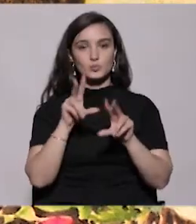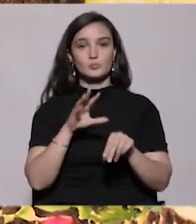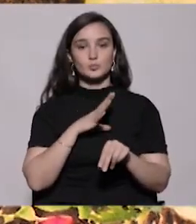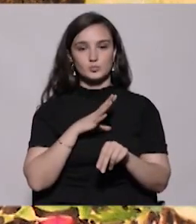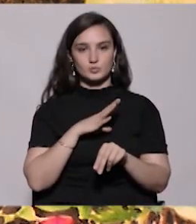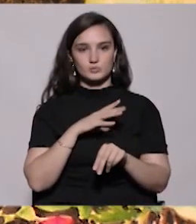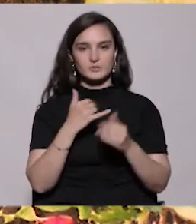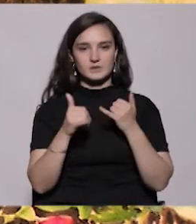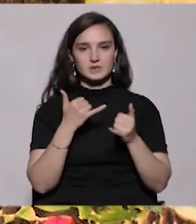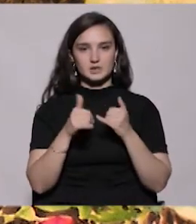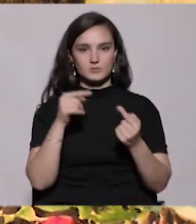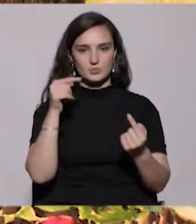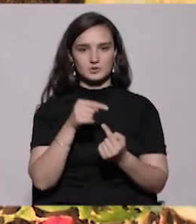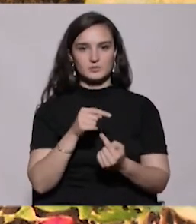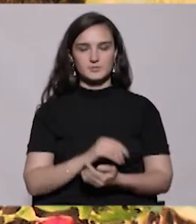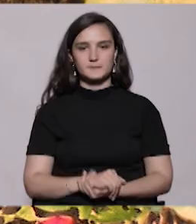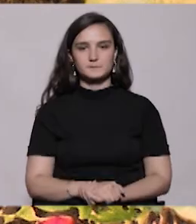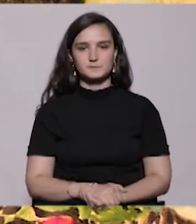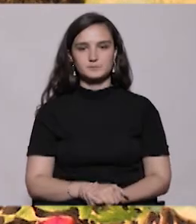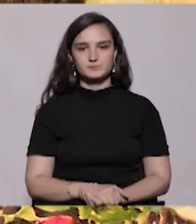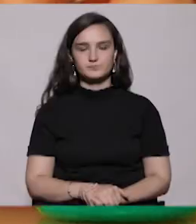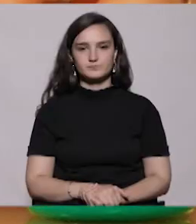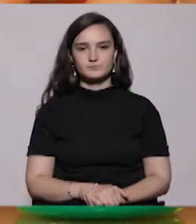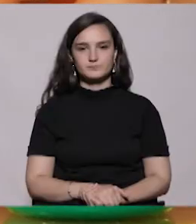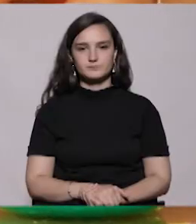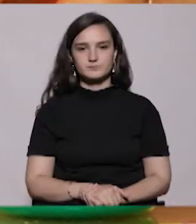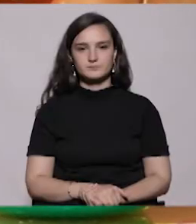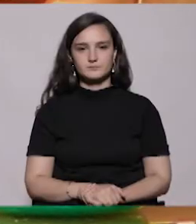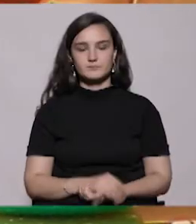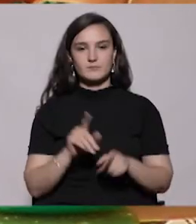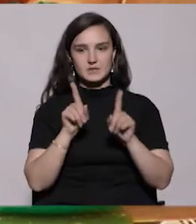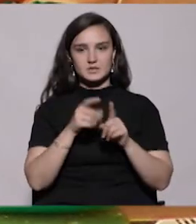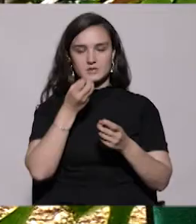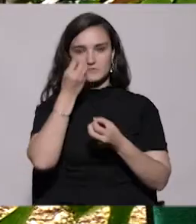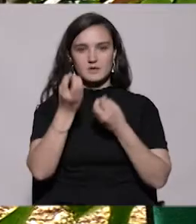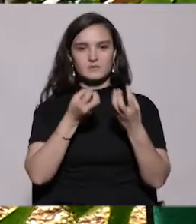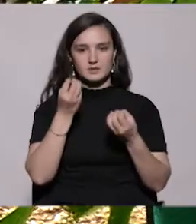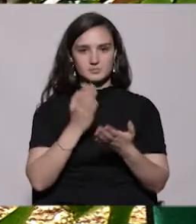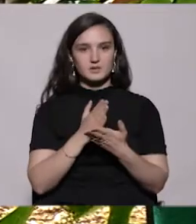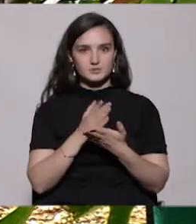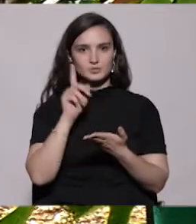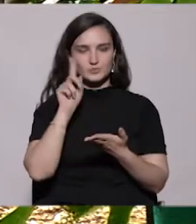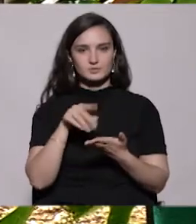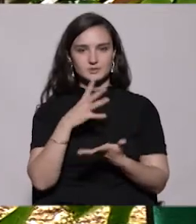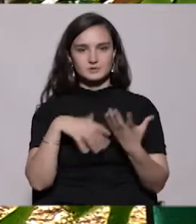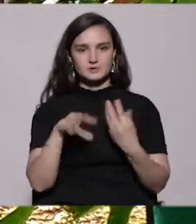ცალი, სიყვითლე მოუხდება აქ ალბათ. ესეთი ყვავილებია რაღაცნაირი, ხო